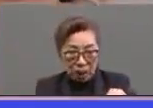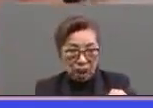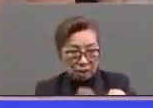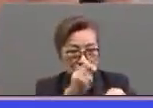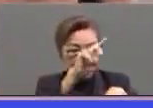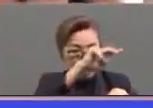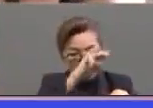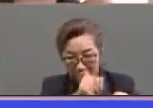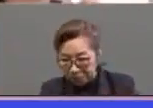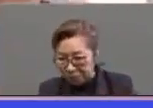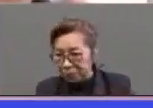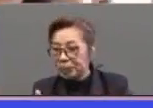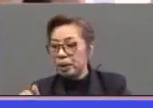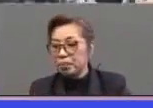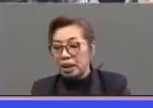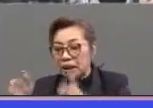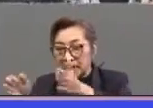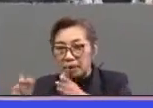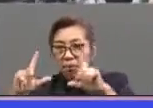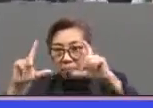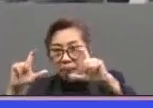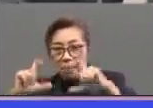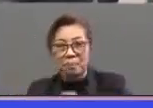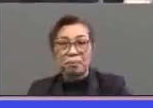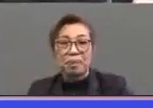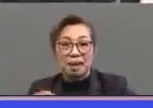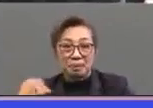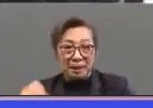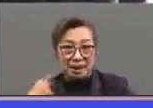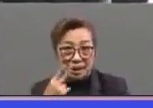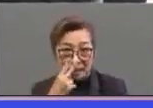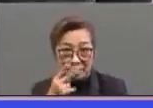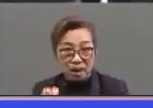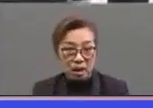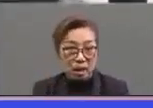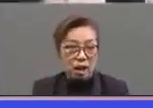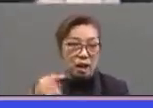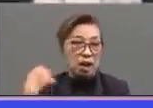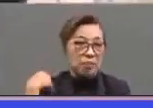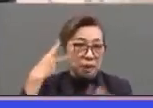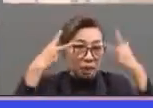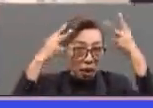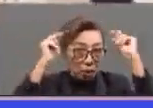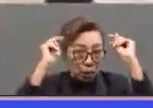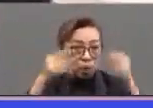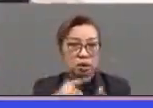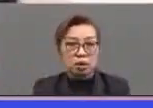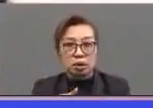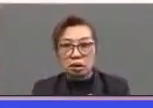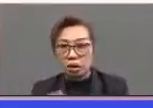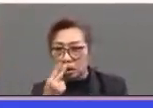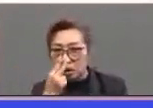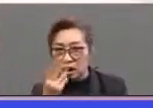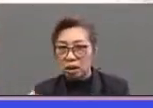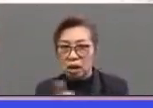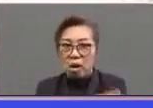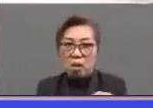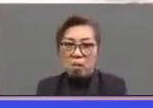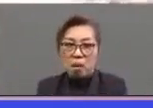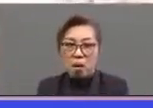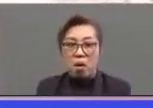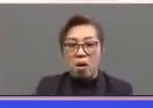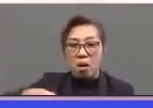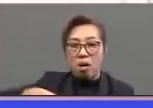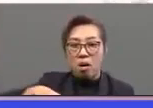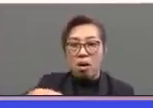ความสำคัญของข้าราชการทุกคนพิจารณาทุกอย่างอย่างเป็นธรรมแล้วก็ดูผลงานเป็นหลักนะคะยืนยันว่าจะพยายามดูแลไม่ให้มีการ